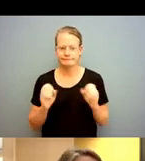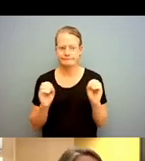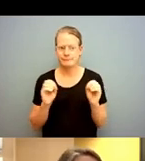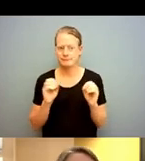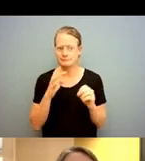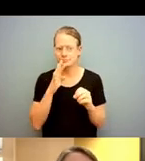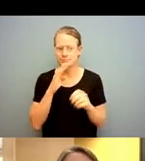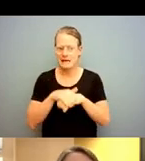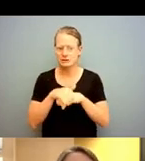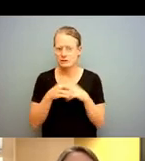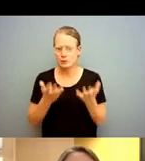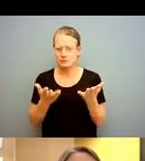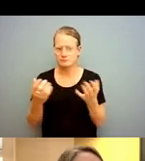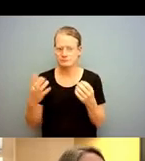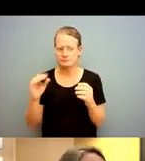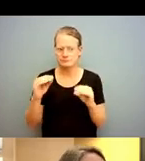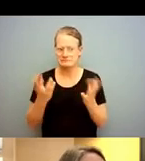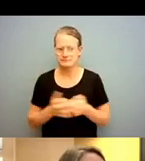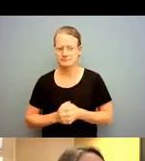mitä ei tuvo.